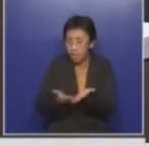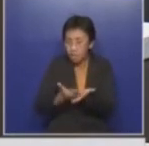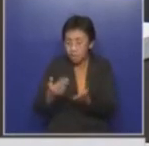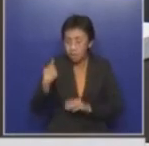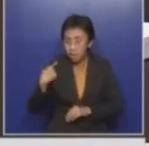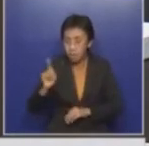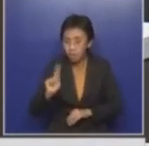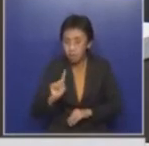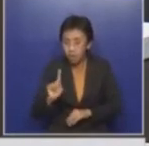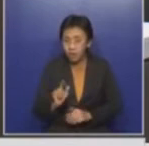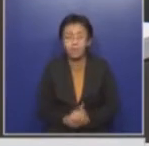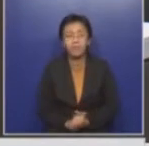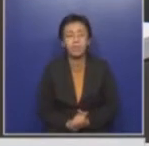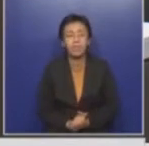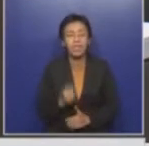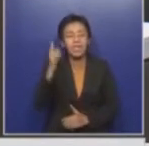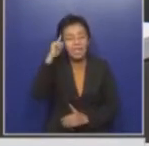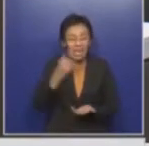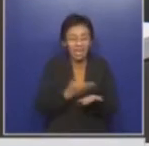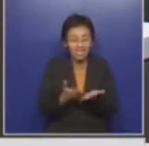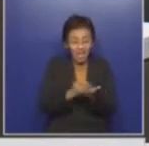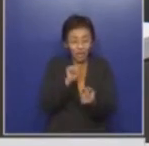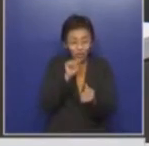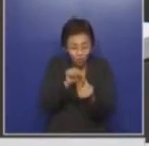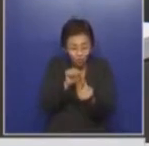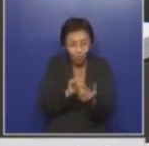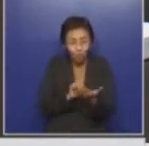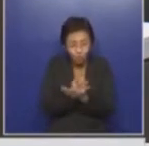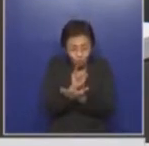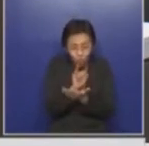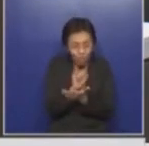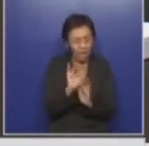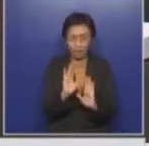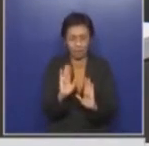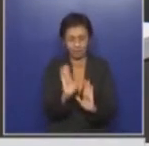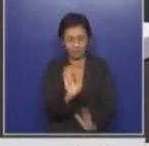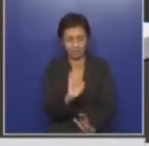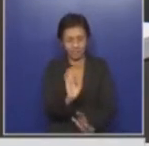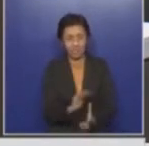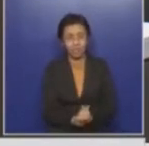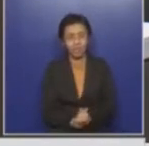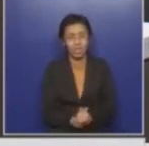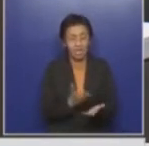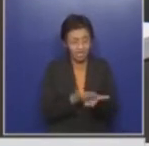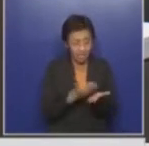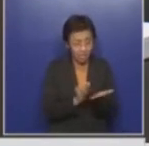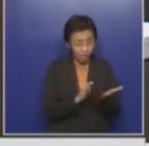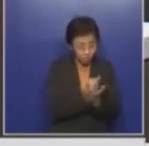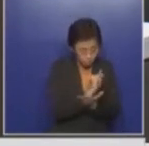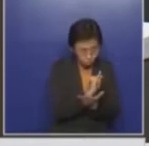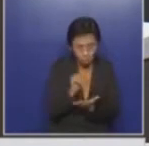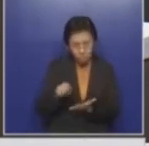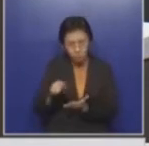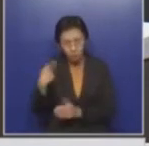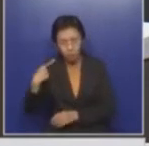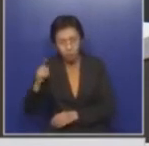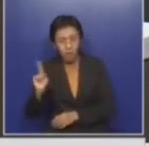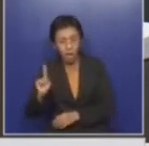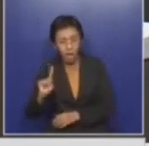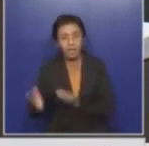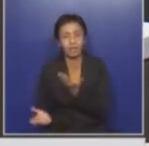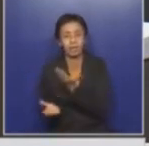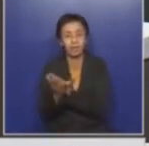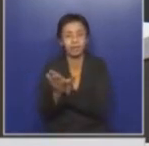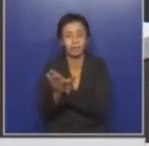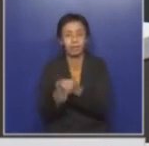นครับไม่ใช่แค่แต่เพียงว่าใช้ถูกต้องตามระเบียบของกรมบัญชีกลางเท่านั้นหรือไม่ไม่ใช่แค่นั้นครับท่านประธานครับตรงนี้เป็นประเด็นที่